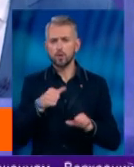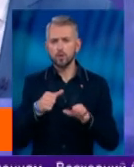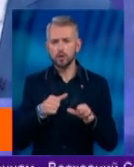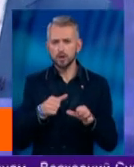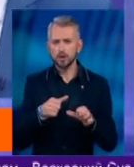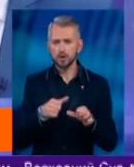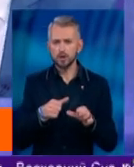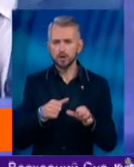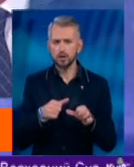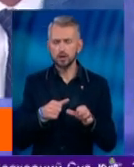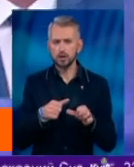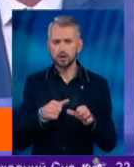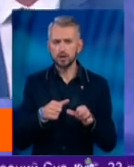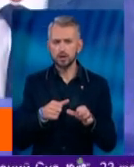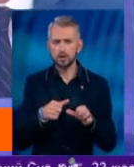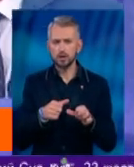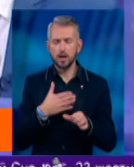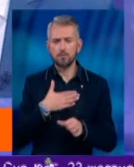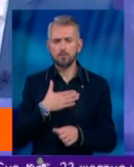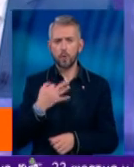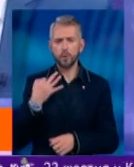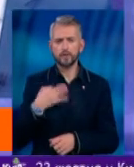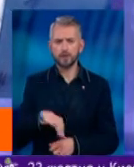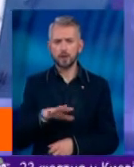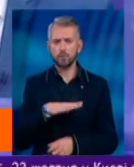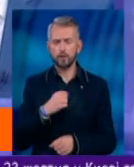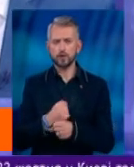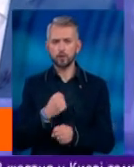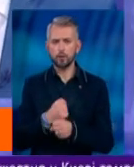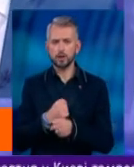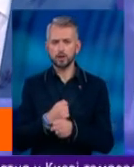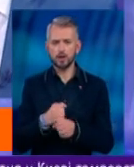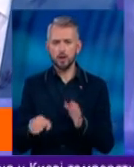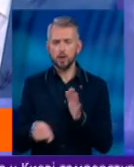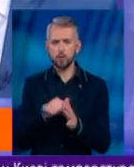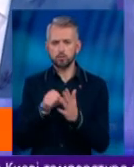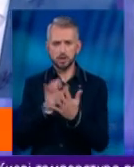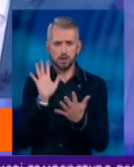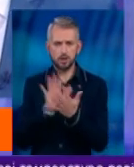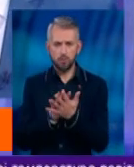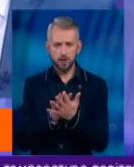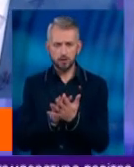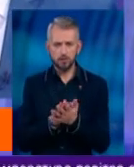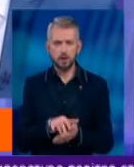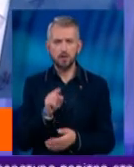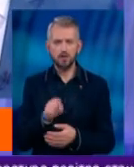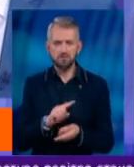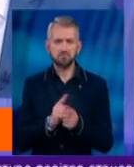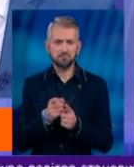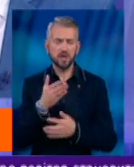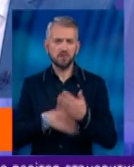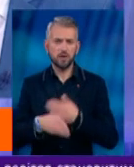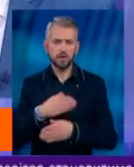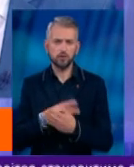2007 році саме на мого сина був саме зроблений саме розбійний напад. Він так і не врізав